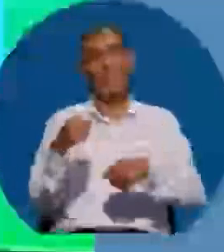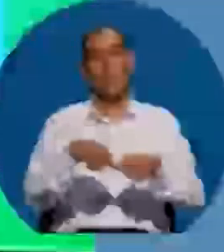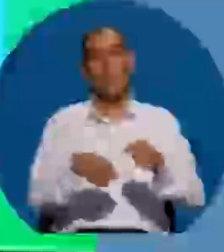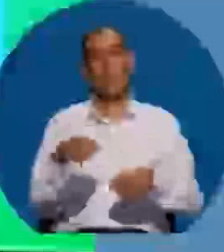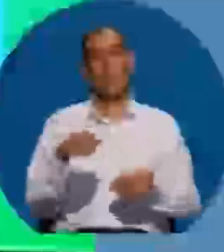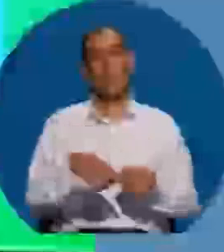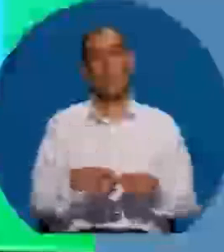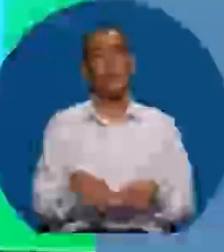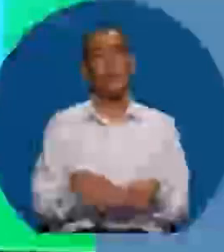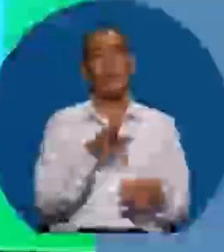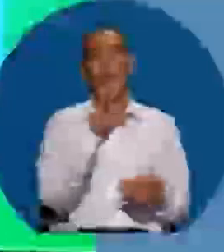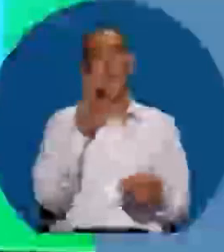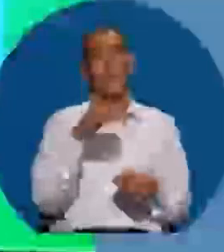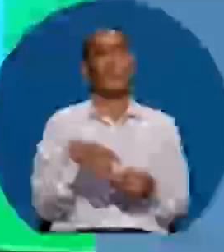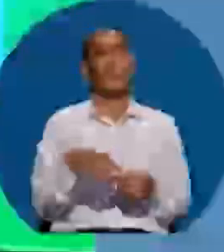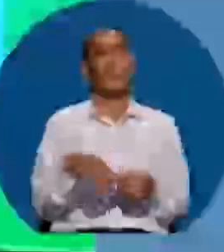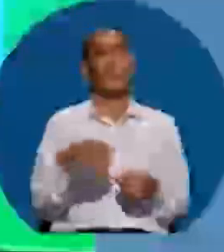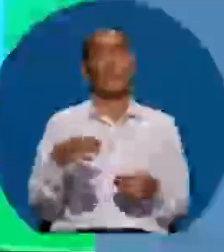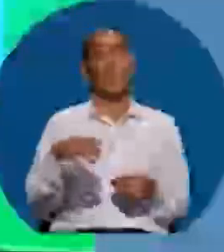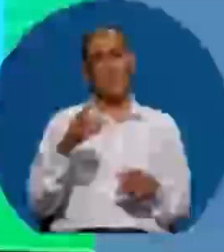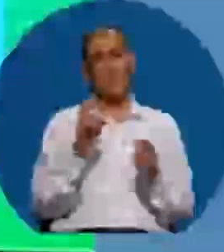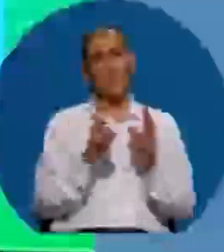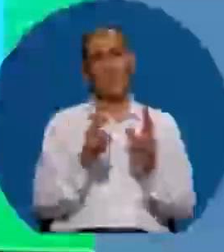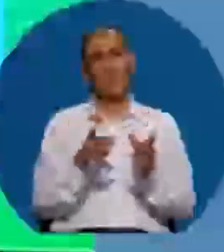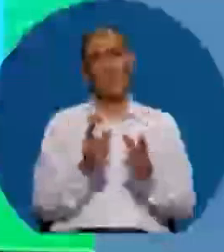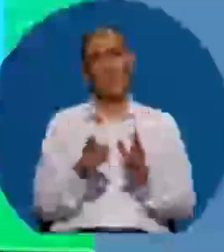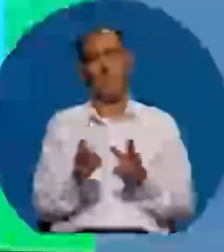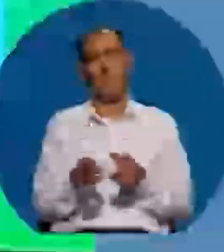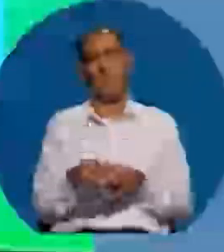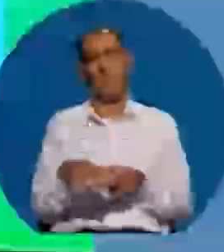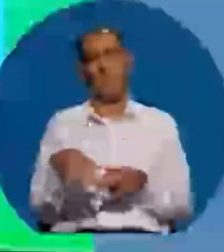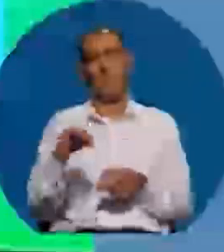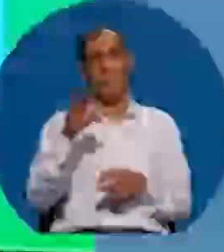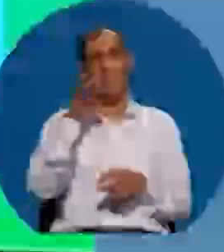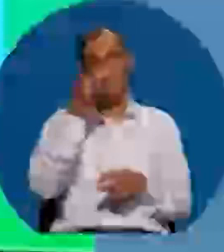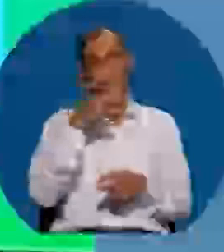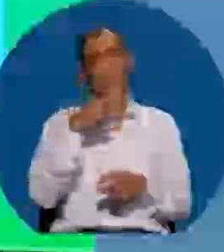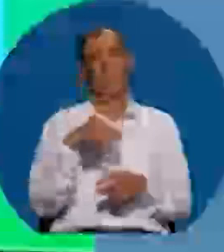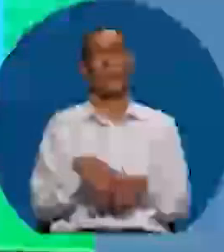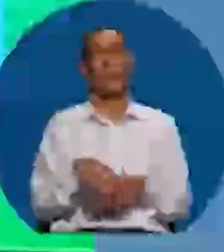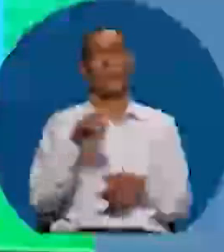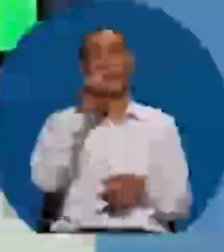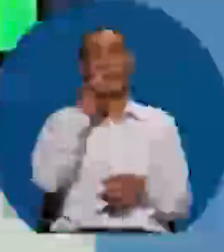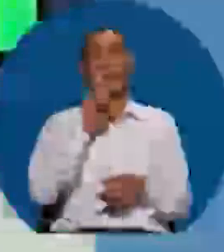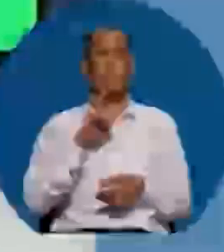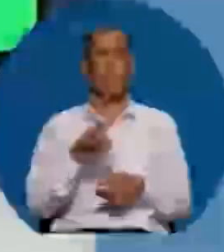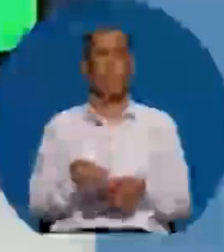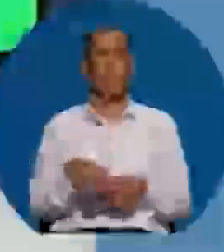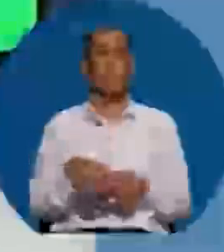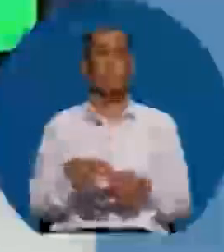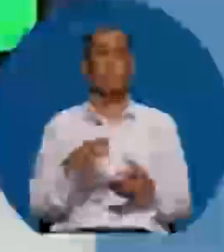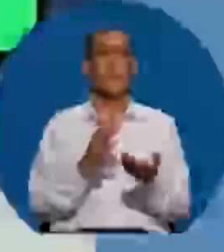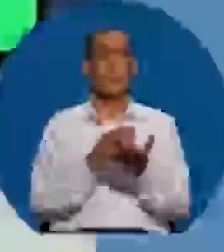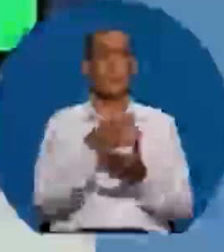Қамырдан біздің аналарымыз, нан байшыларымыз неғылады екен? Мазалы ширин налларды таярлайды екен. Мінекей бұл оқушылар